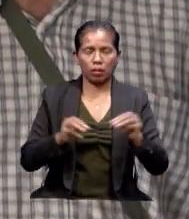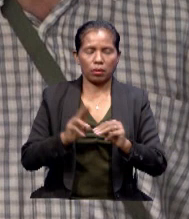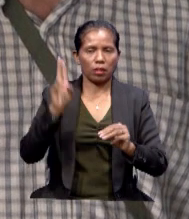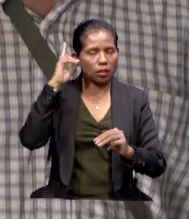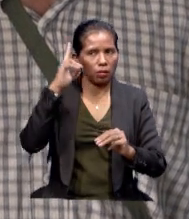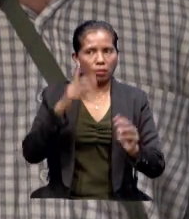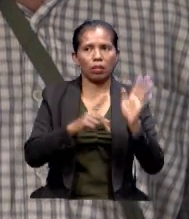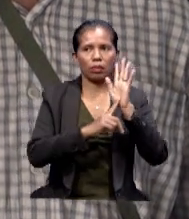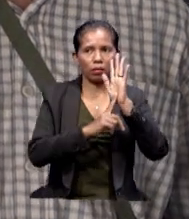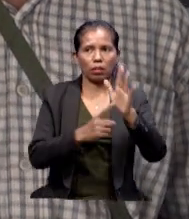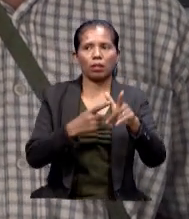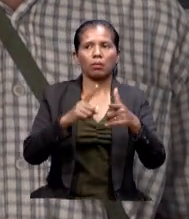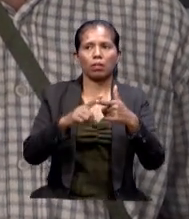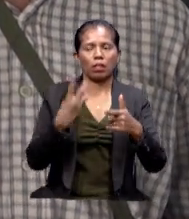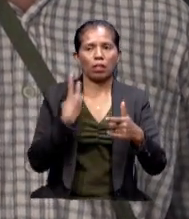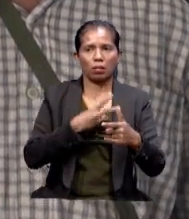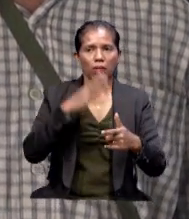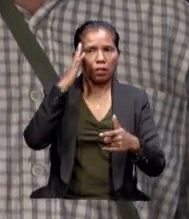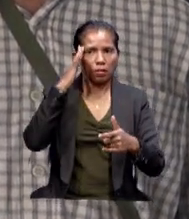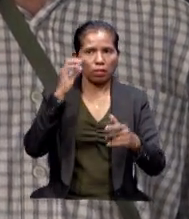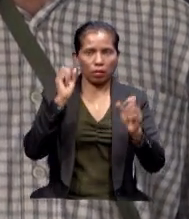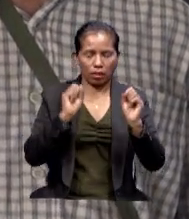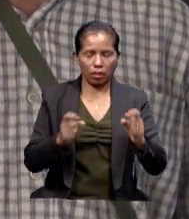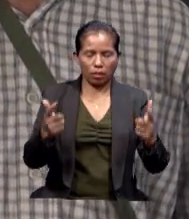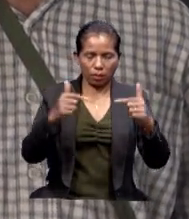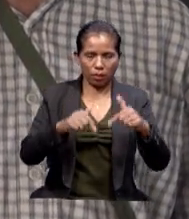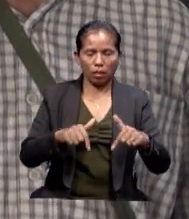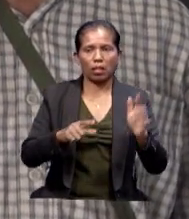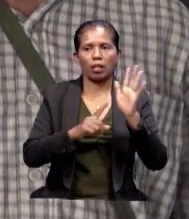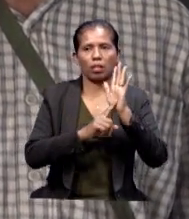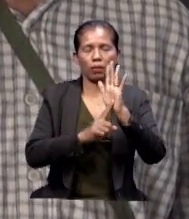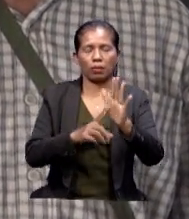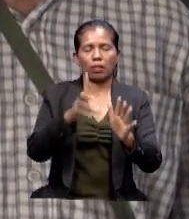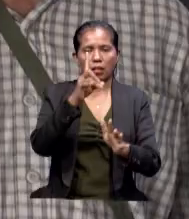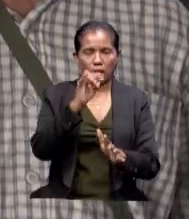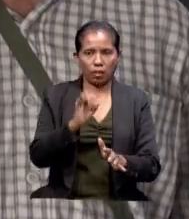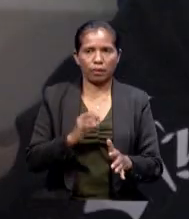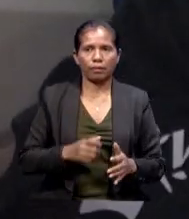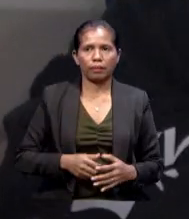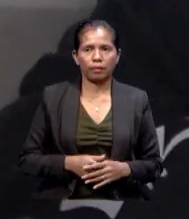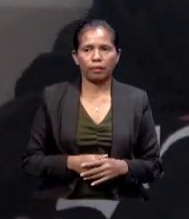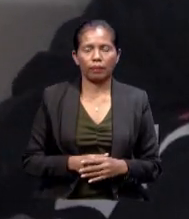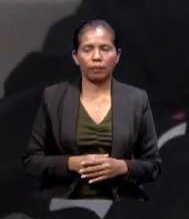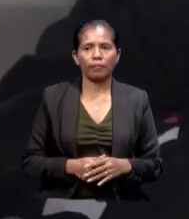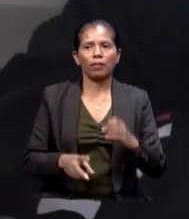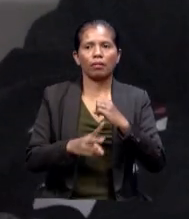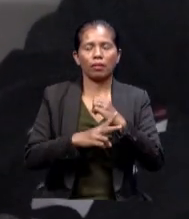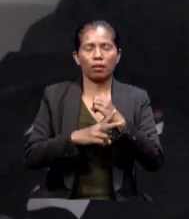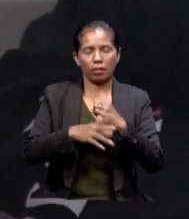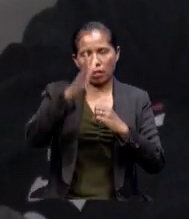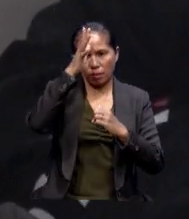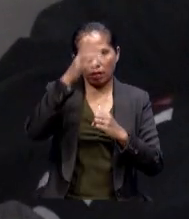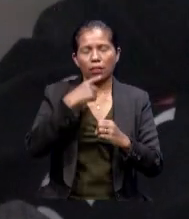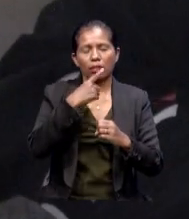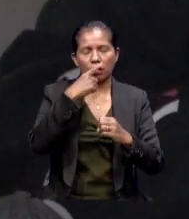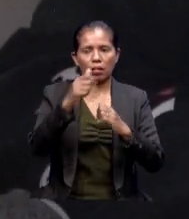va, y después a mí mismo se han encatacado, tengo que manejar a todos los proveedores, ya, Billy, nacional. Vítima ni aman bot lamenta tebes